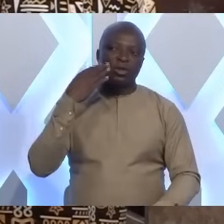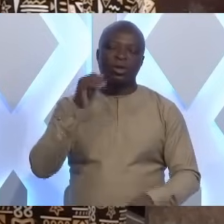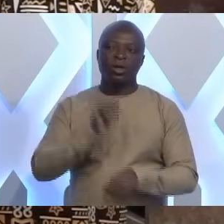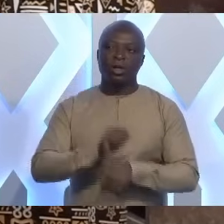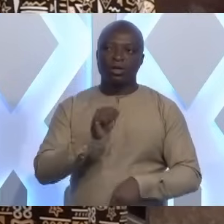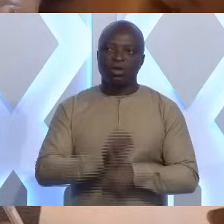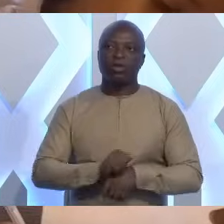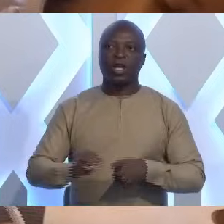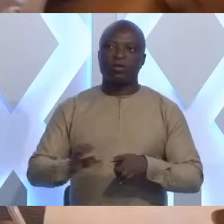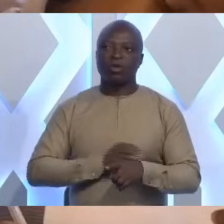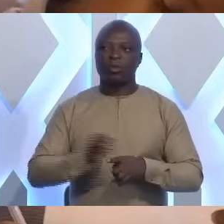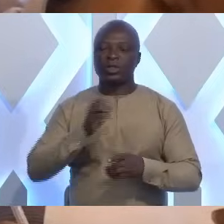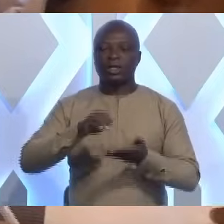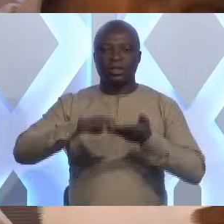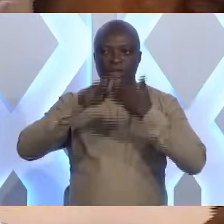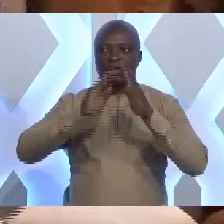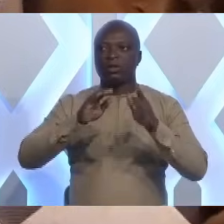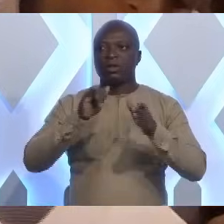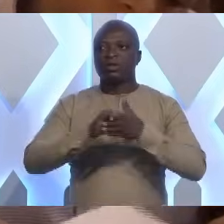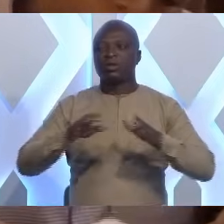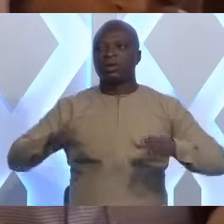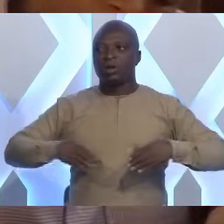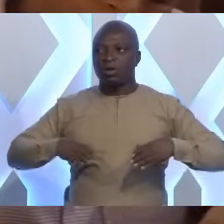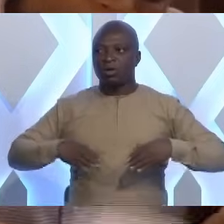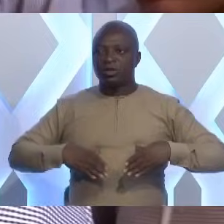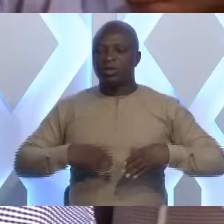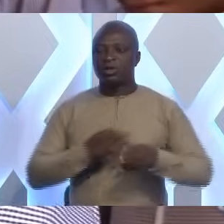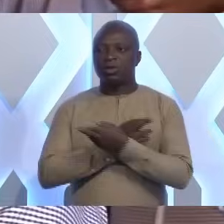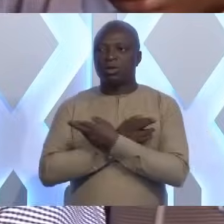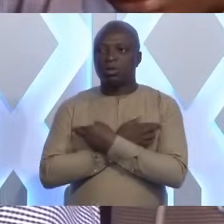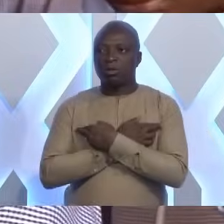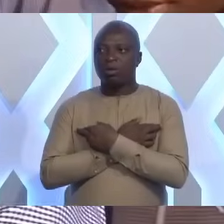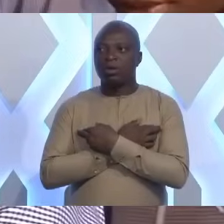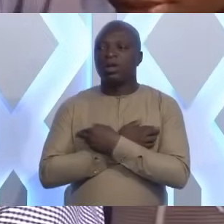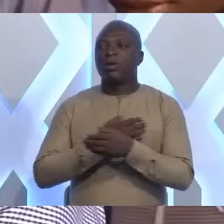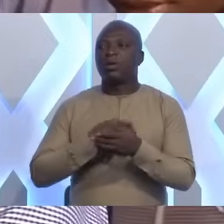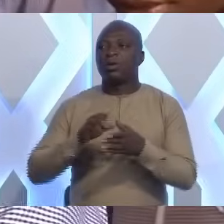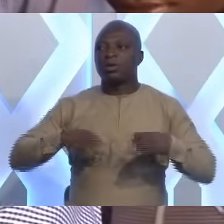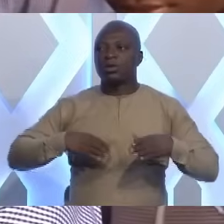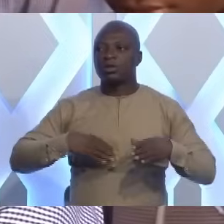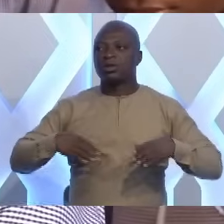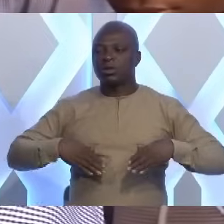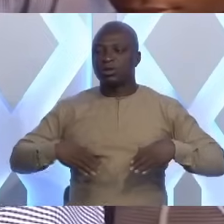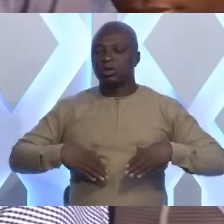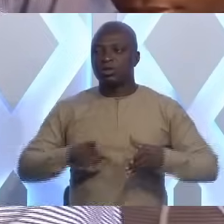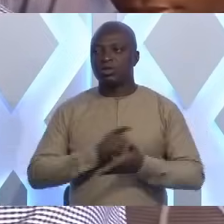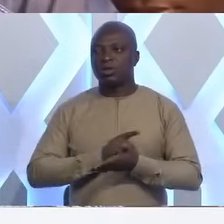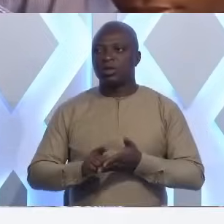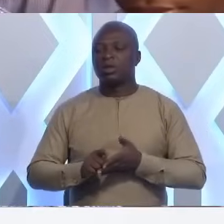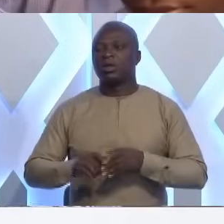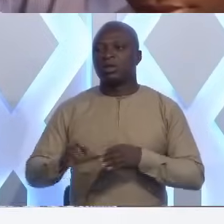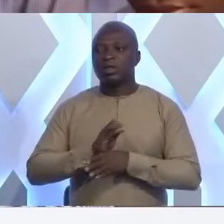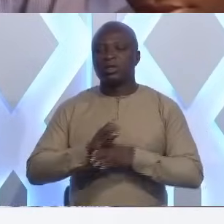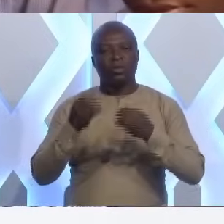ont occupé ces élèves durant le congé de détente. Durant cette une semaine de congé de détente, on nous a donné des exercices de plusieurs